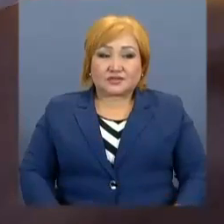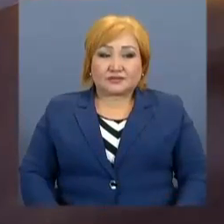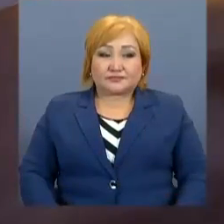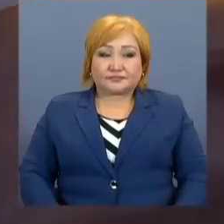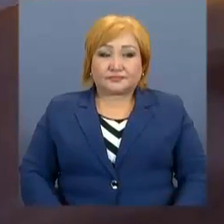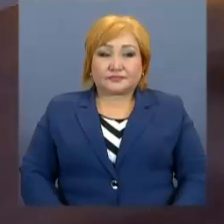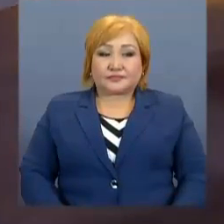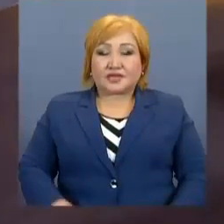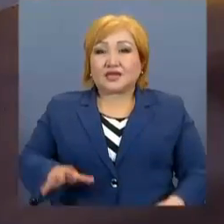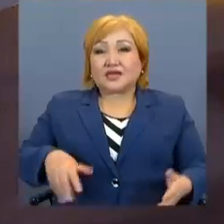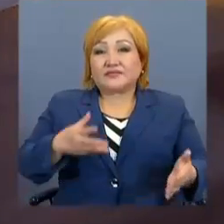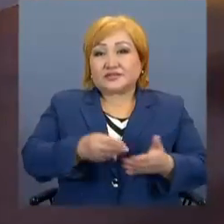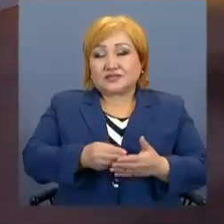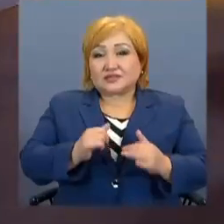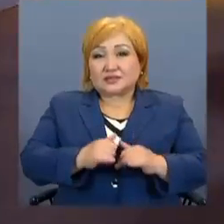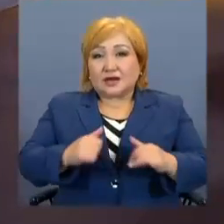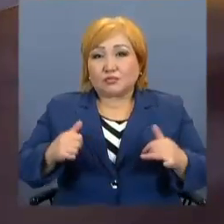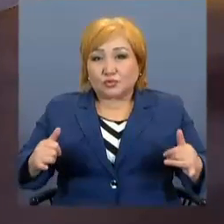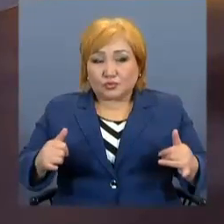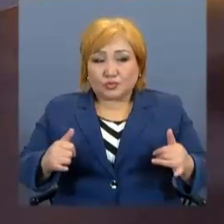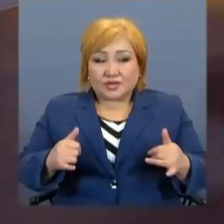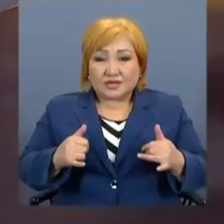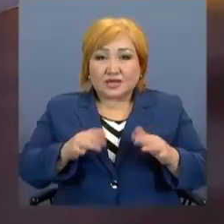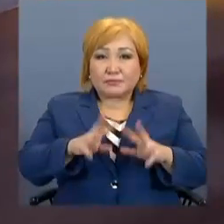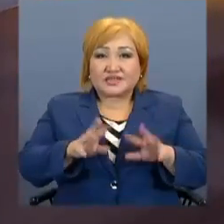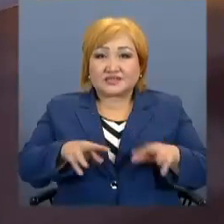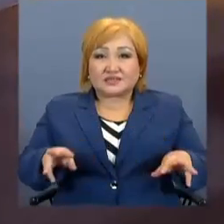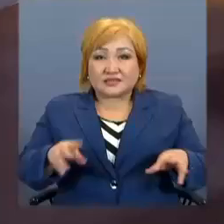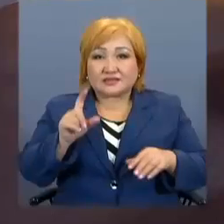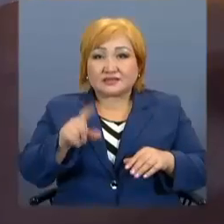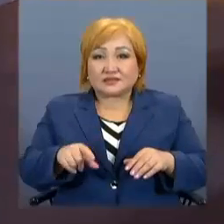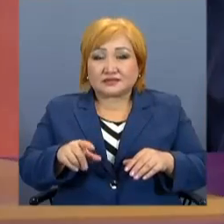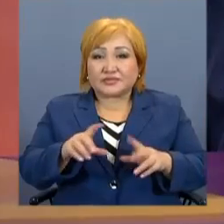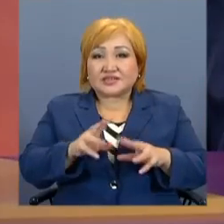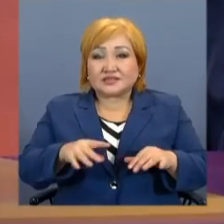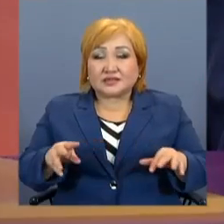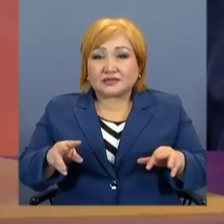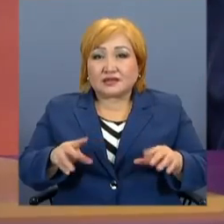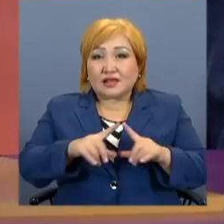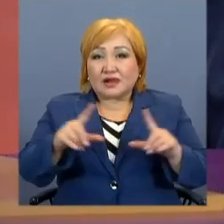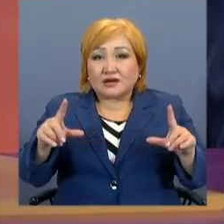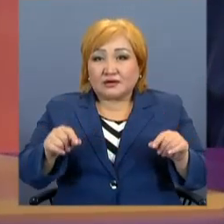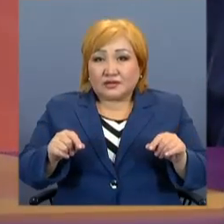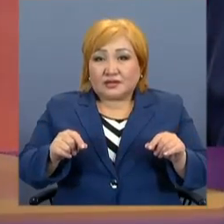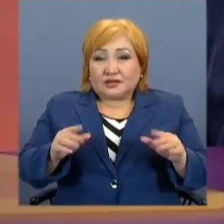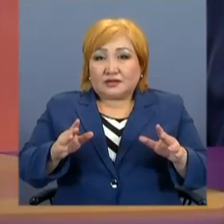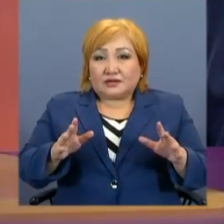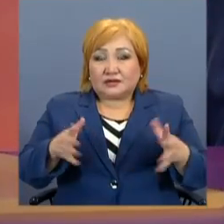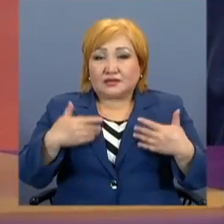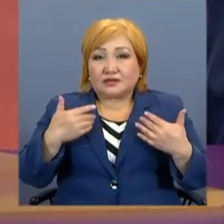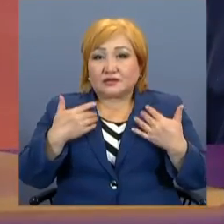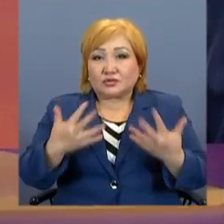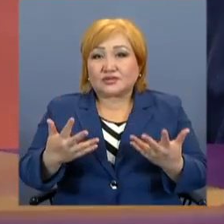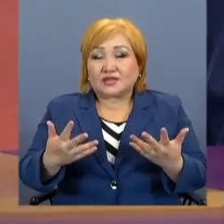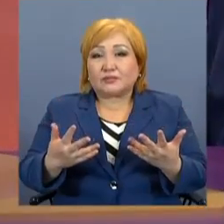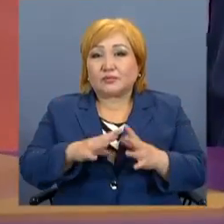болсақ, инвестиция және даму министрлігінің өзінің жаңағы қойылған талабы бойынша жол